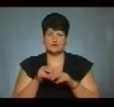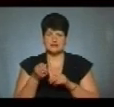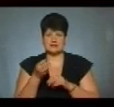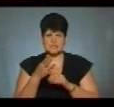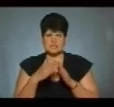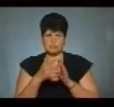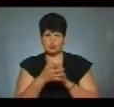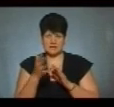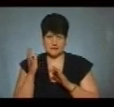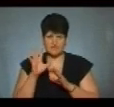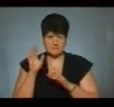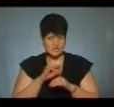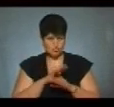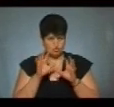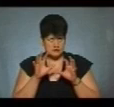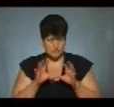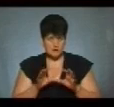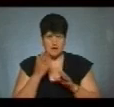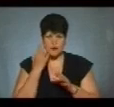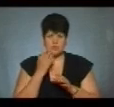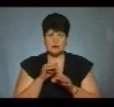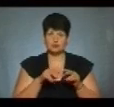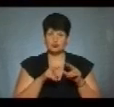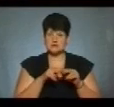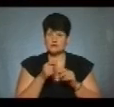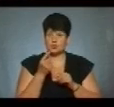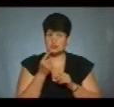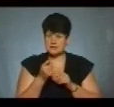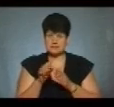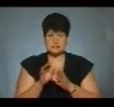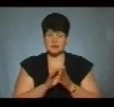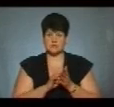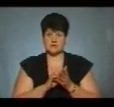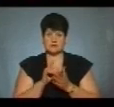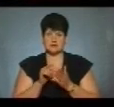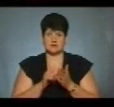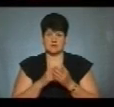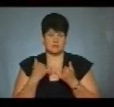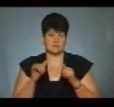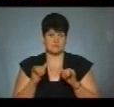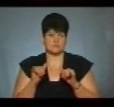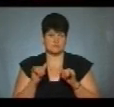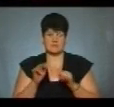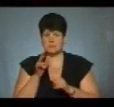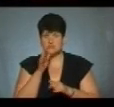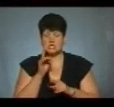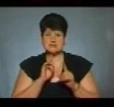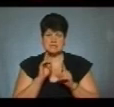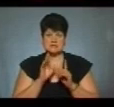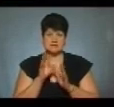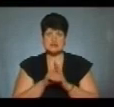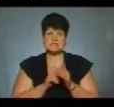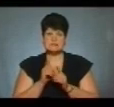будинків, цілий квартал, все було законно. А коли появився один будинок, у вас зразу маса запитань виявилася. Дуже дивно. Під час сесії внесли зміни